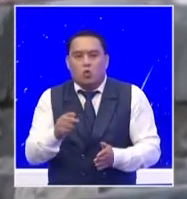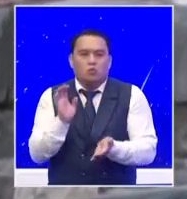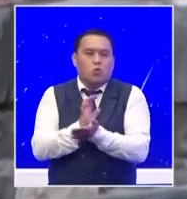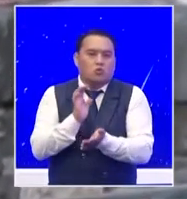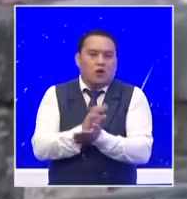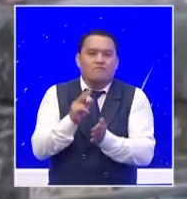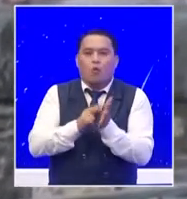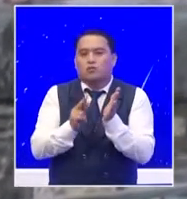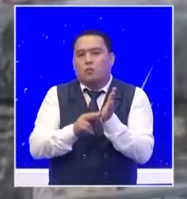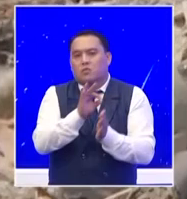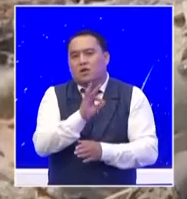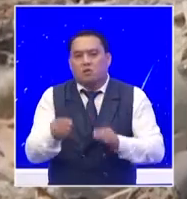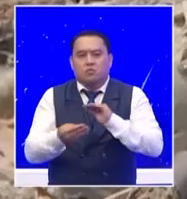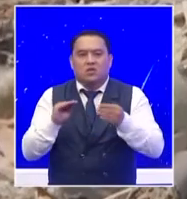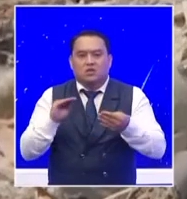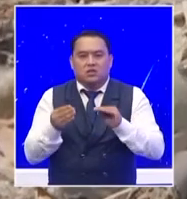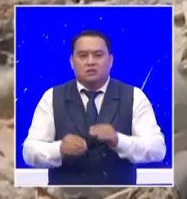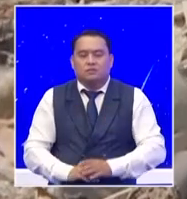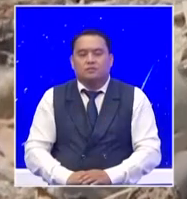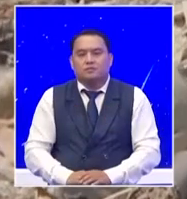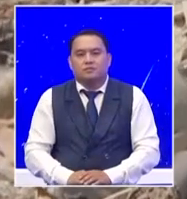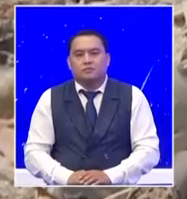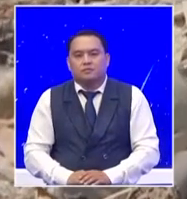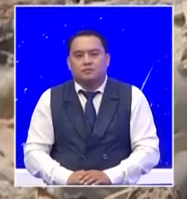мусора. Около 80% – это пластик.